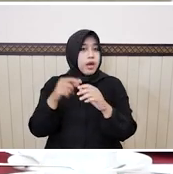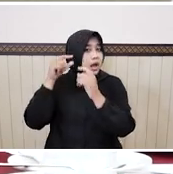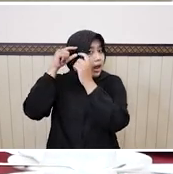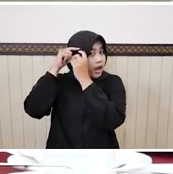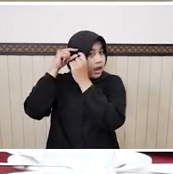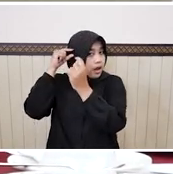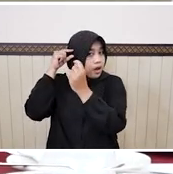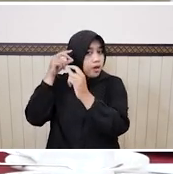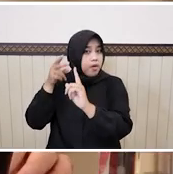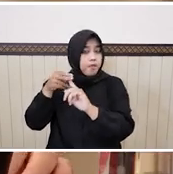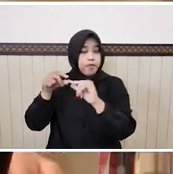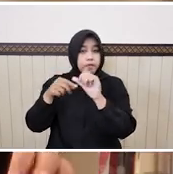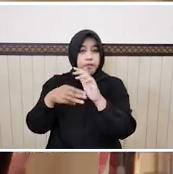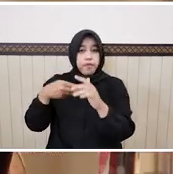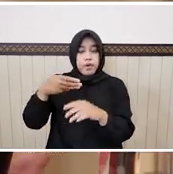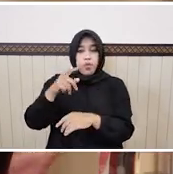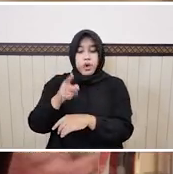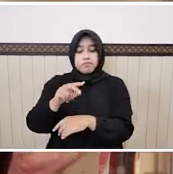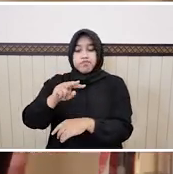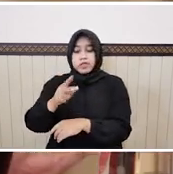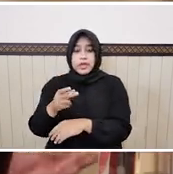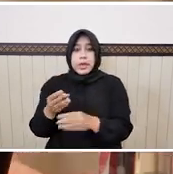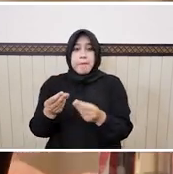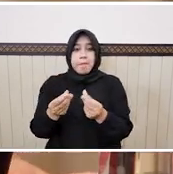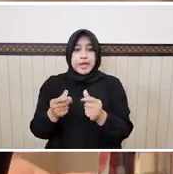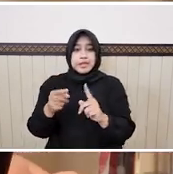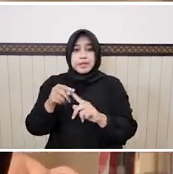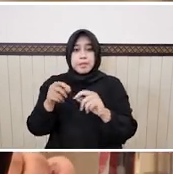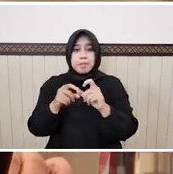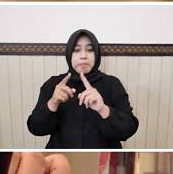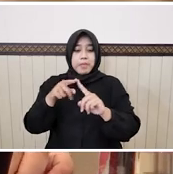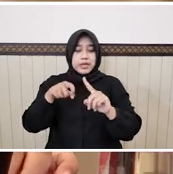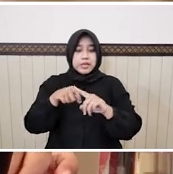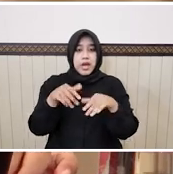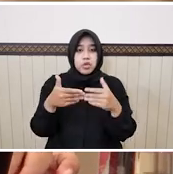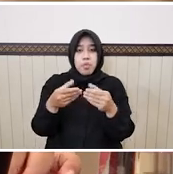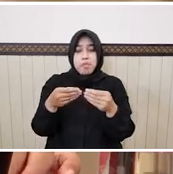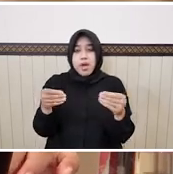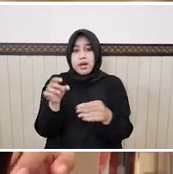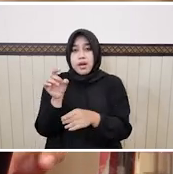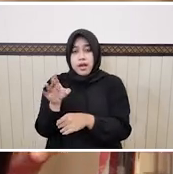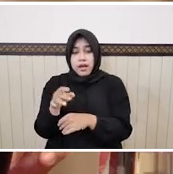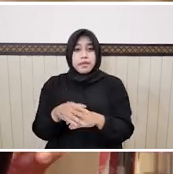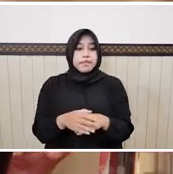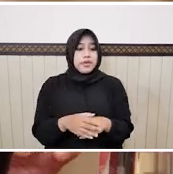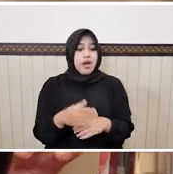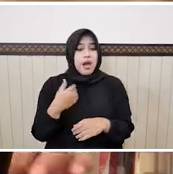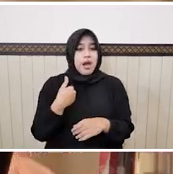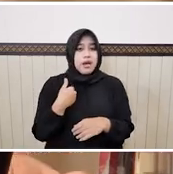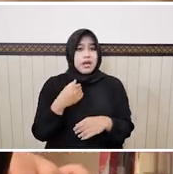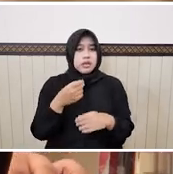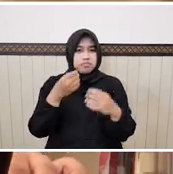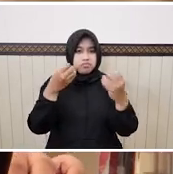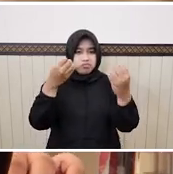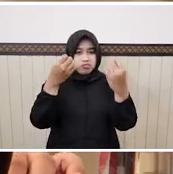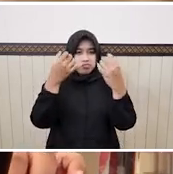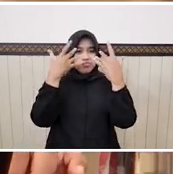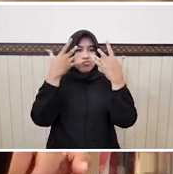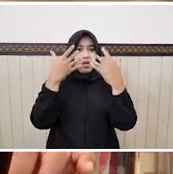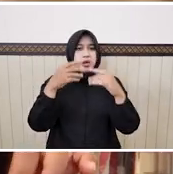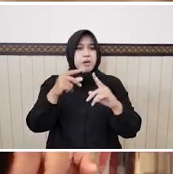plastik atau harus ada bahan lain yang bisa digunakan kemudian terlalu pekat dengan cahaya